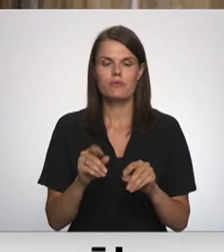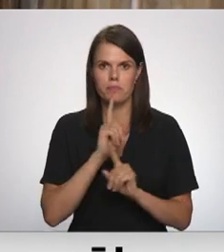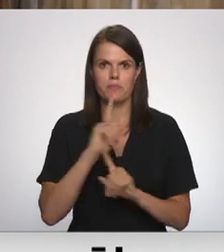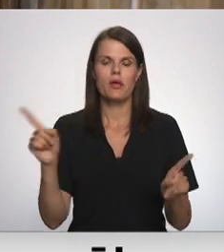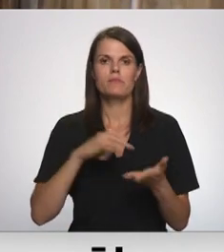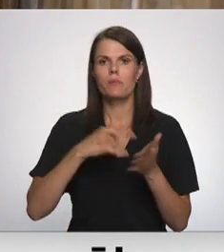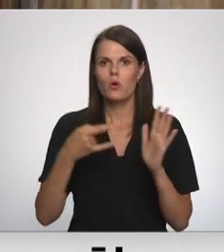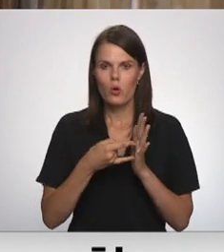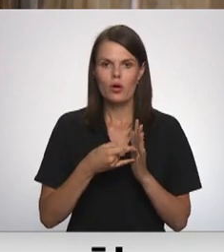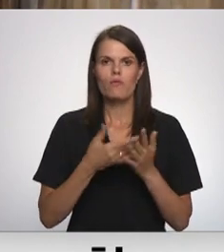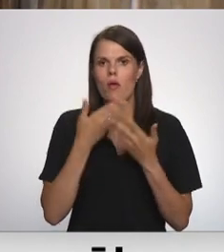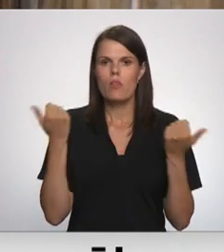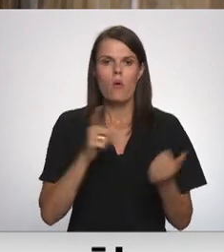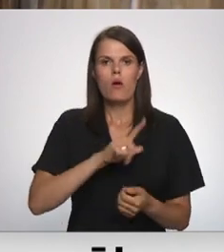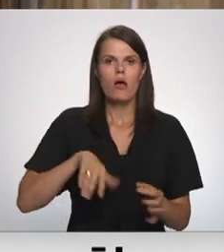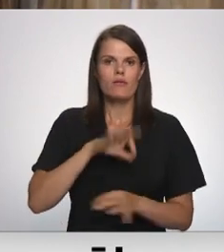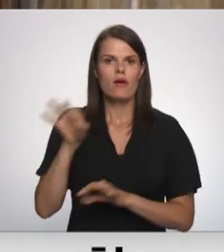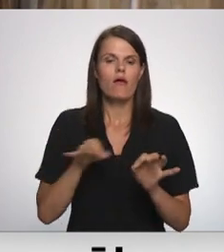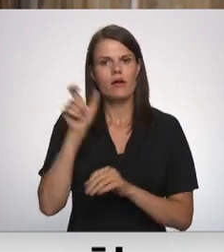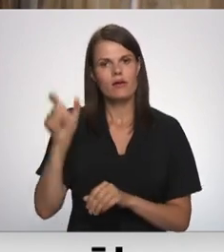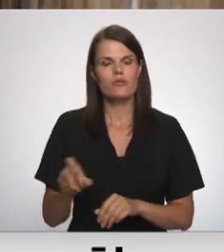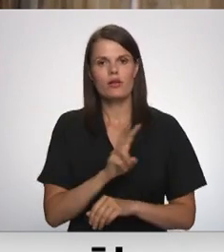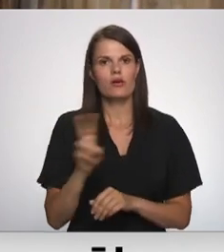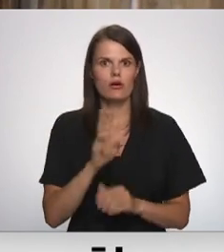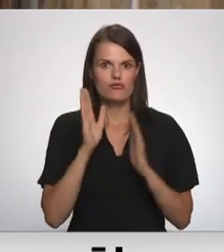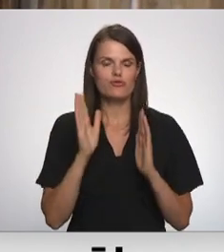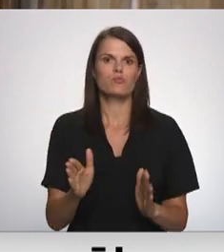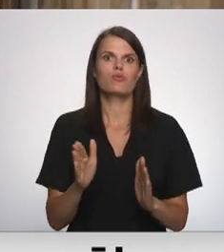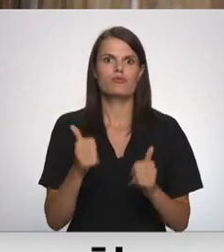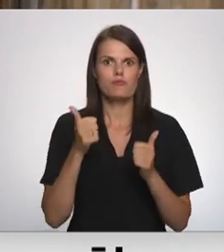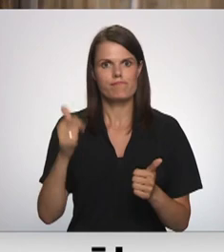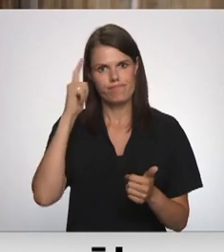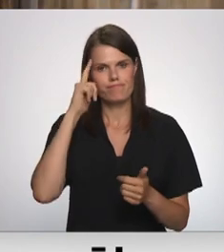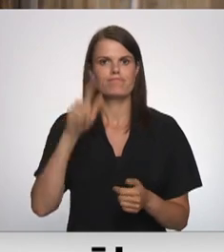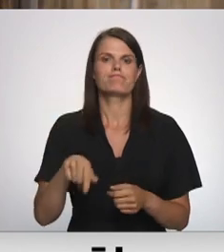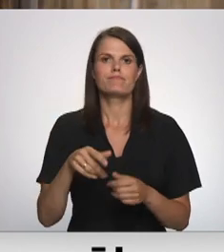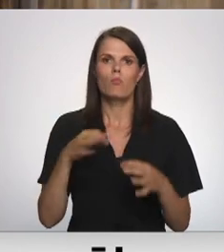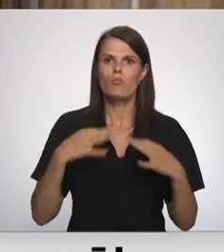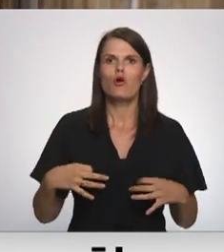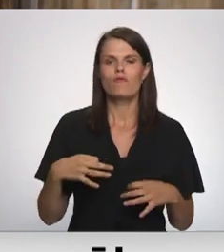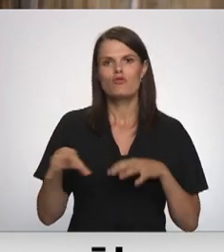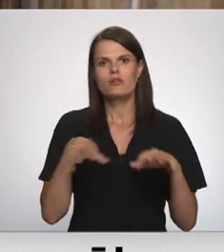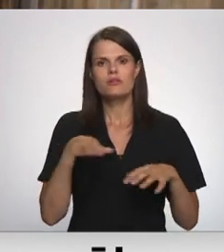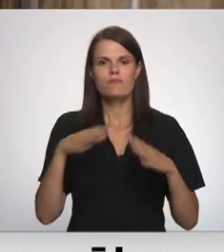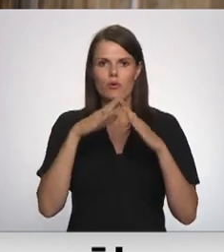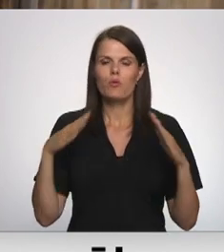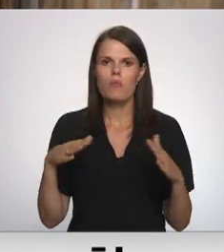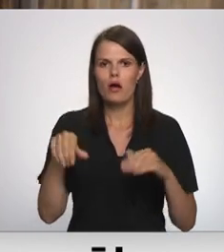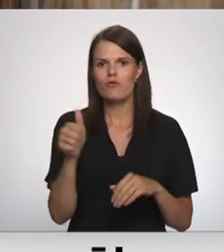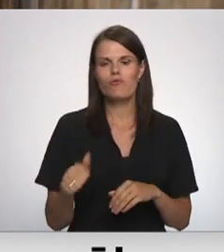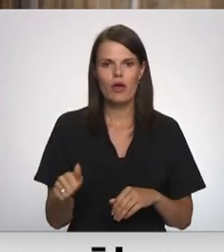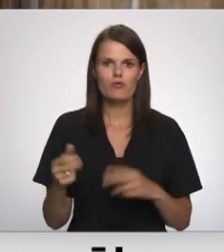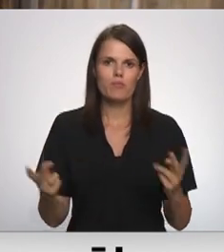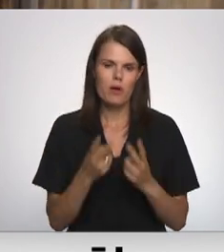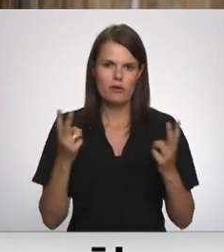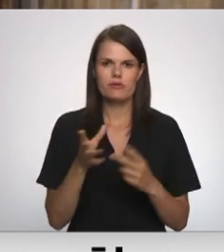nestandarta projektu, jo nav jau Latvijā arhitektu, kas nu, gluži būtu piešāvušies nu, tādi profesionāli dzīvnieku mītņu veidotāji, jo